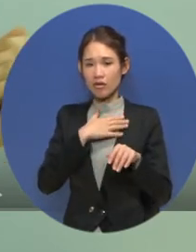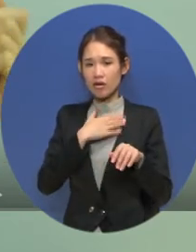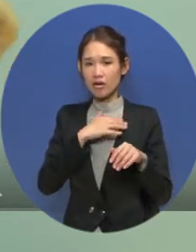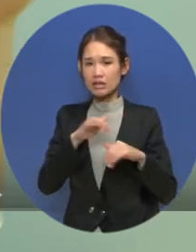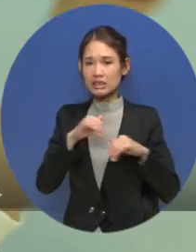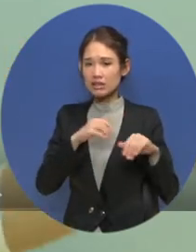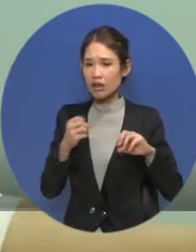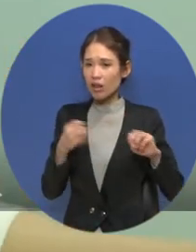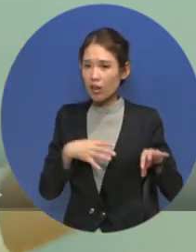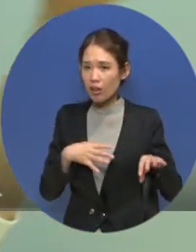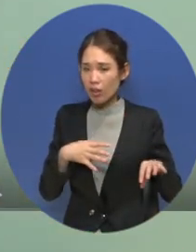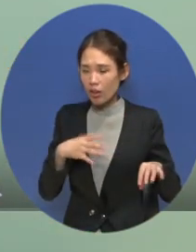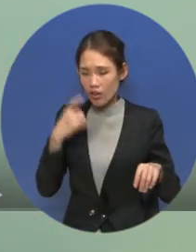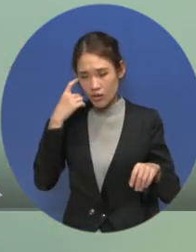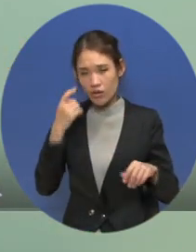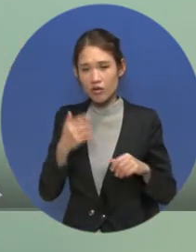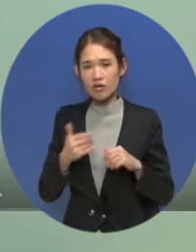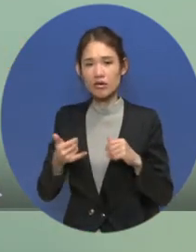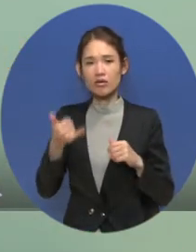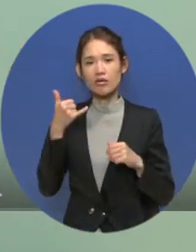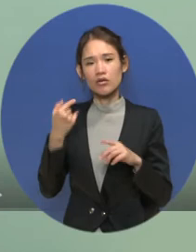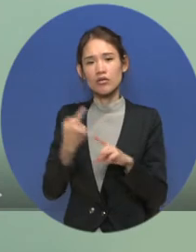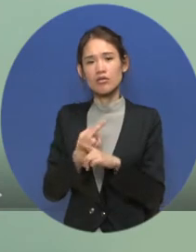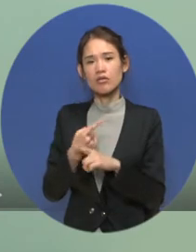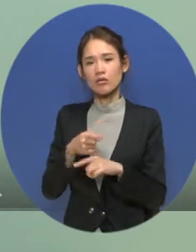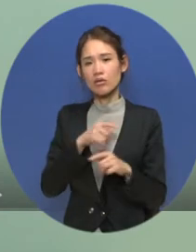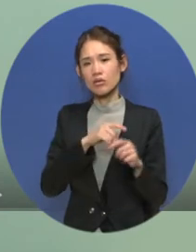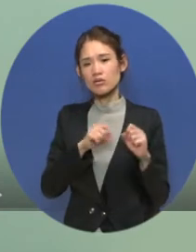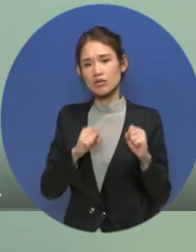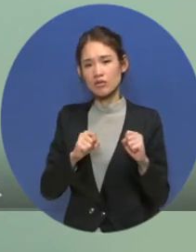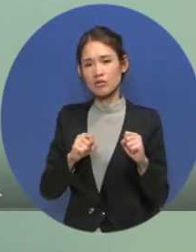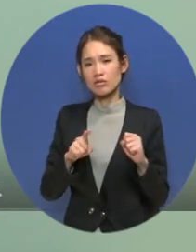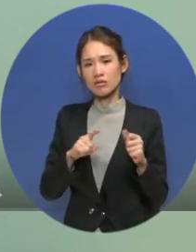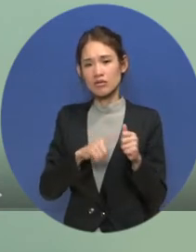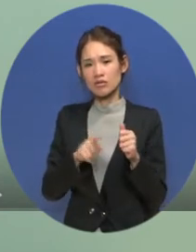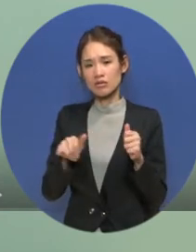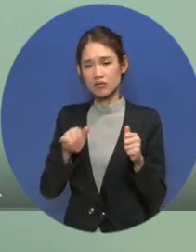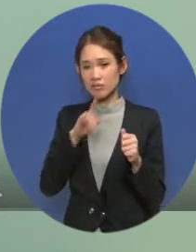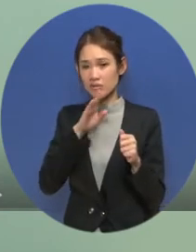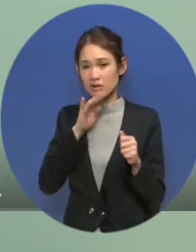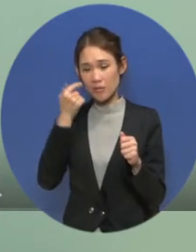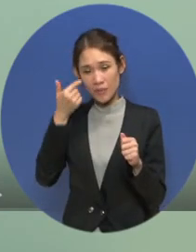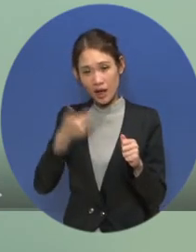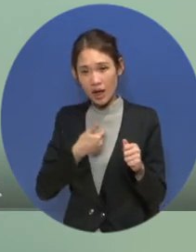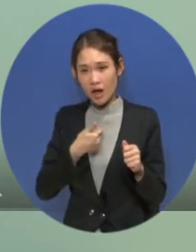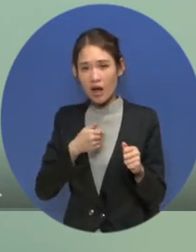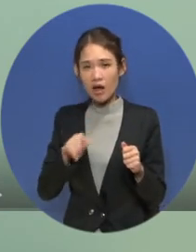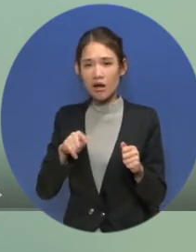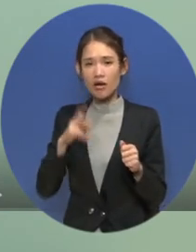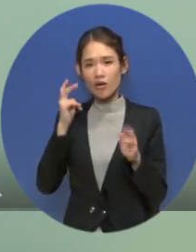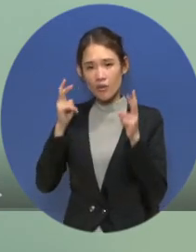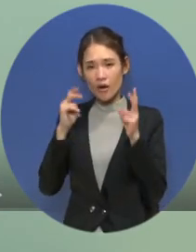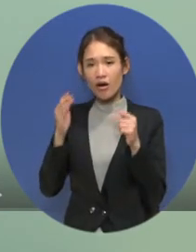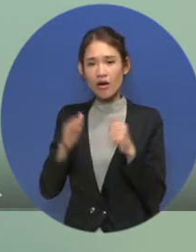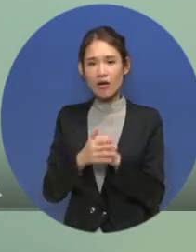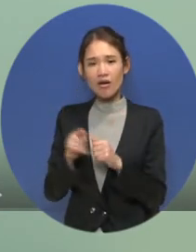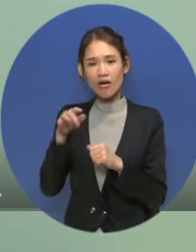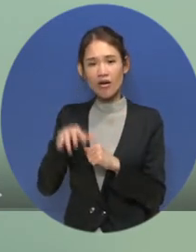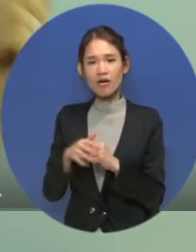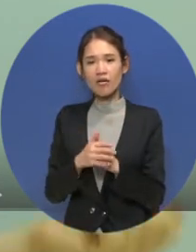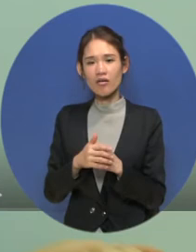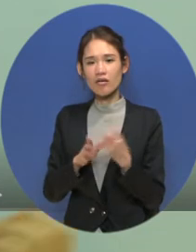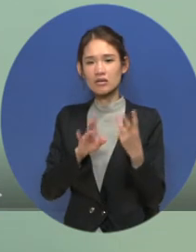잃었어요 하고 다른 사람한테 전화 바꿔서 저 이 친구가 여기 있는데 거기 사람 맞아요? 여기 회사인데요. 거기 어디예요?